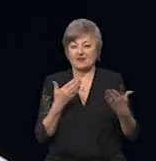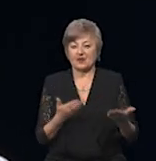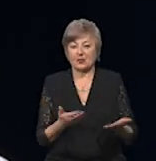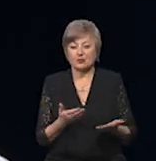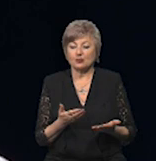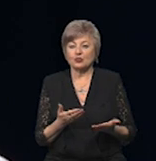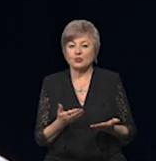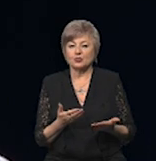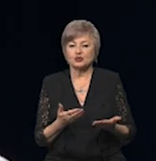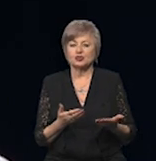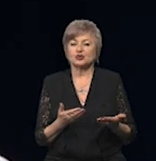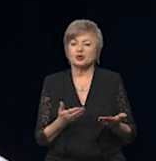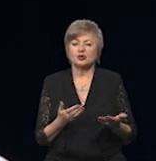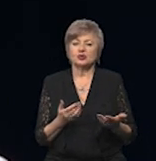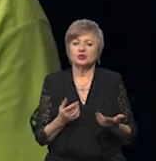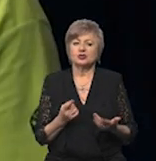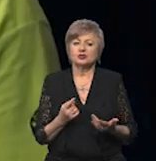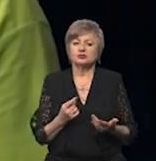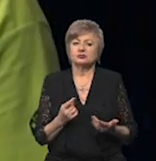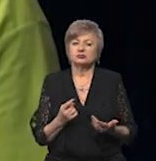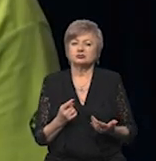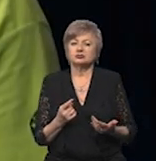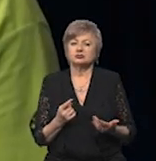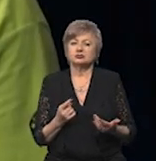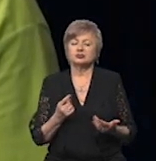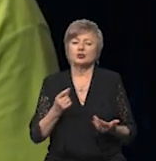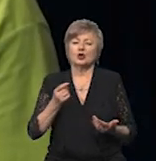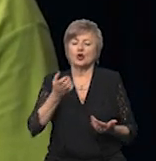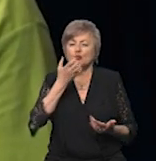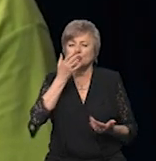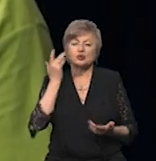голову. Це правда? У Южній Америці,